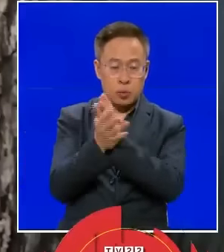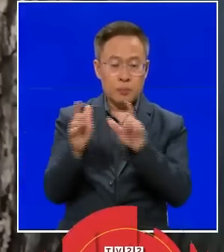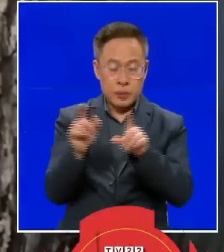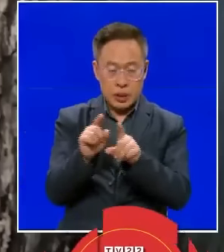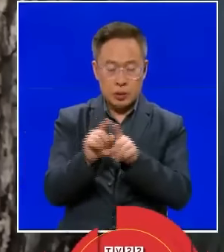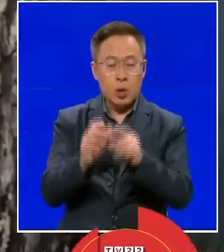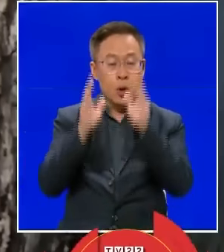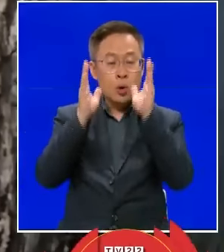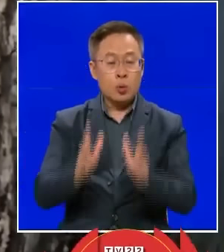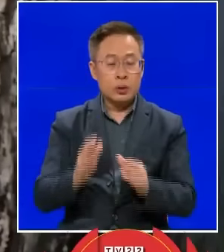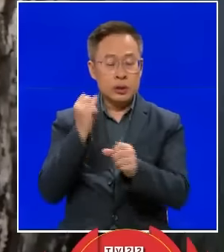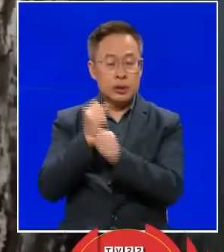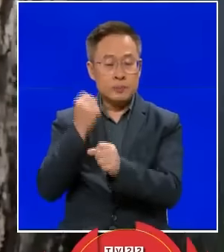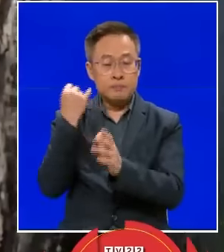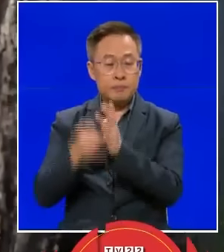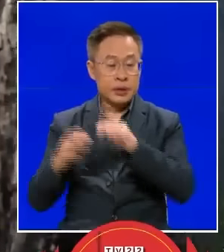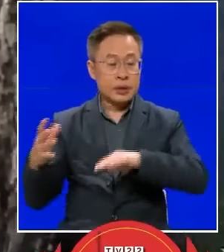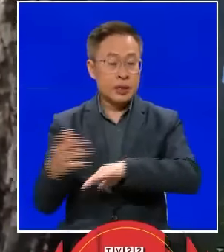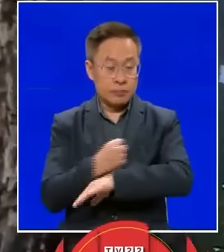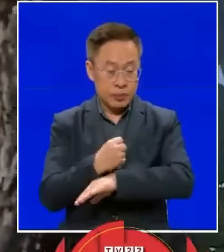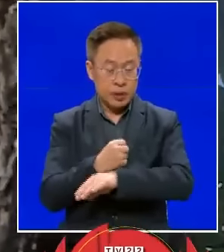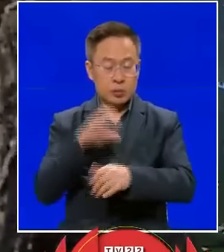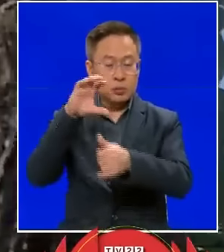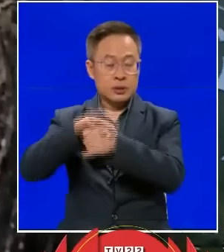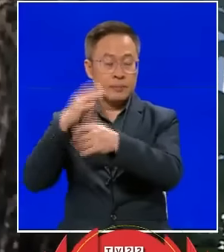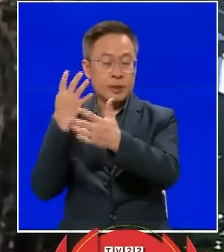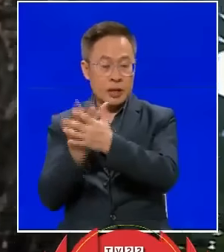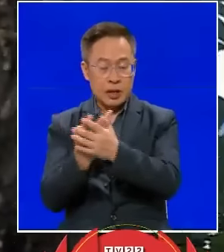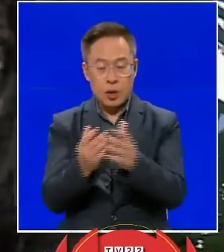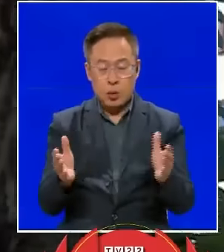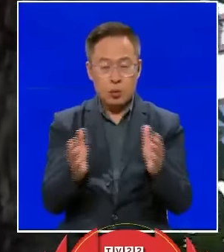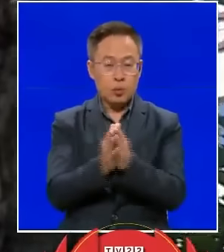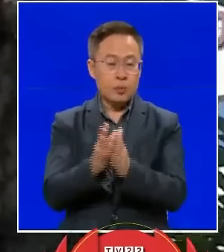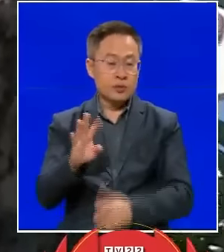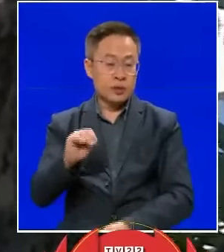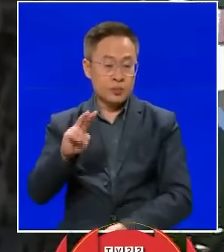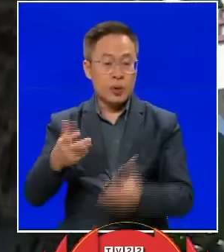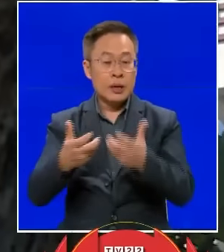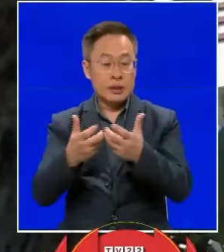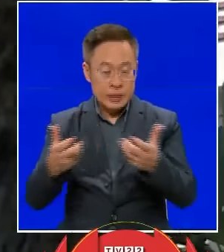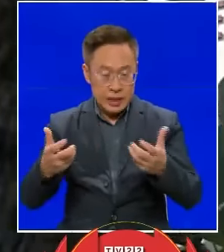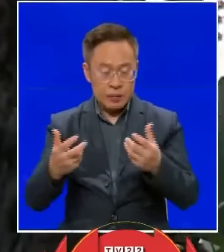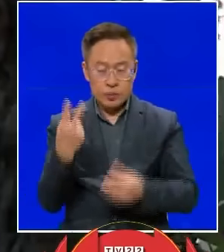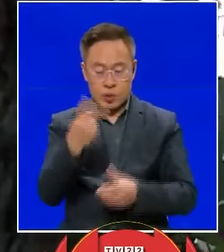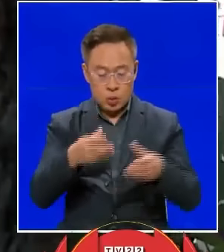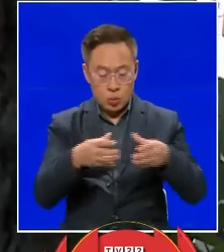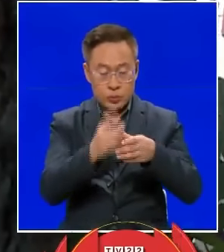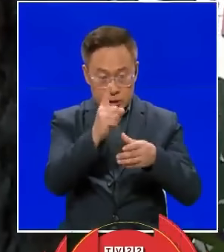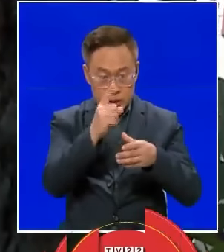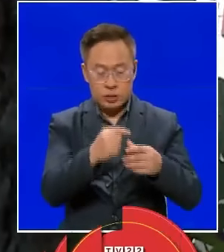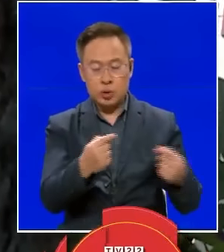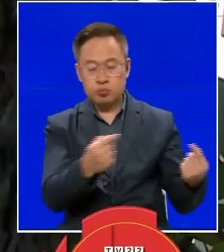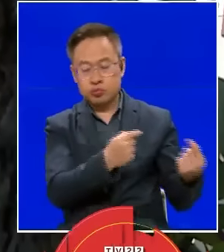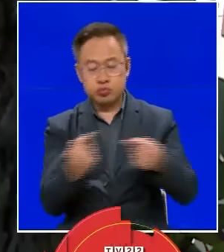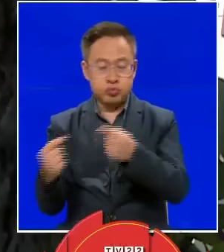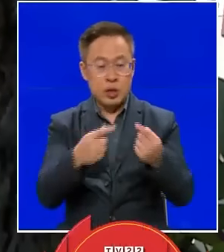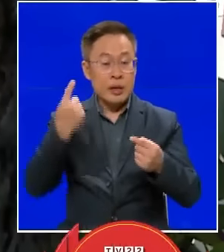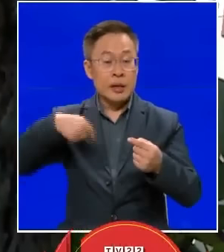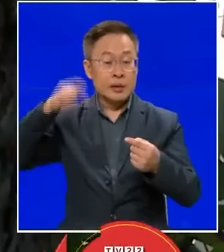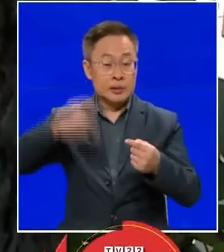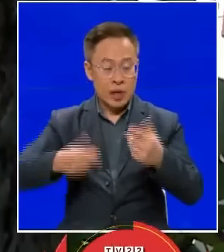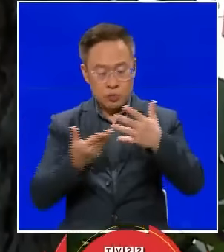เมืองอย่างน้อย 43คนแบ่งเป็น 2กลุ่มดังนี้ค่ะกลุ่มผู้ต้องขังที่อยู่ระหว่างต่อสู้คดีเนี่ย 27